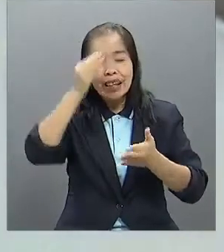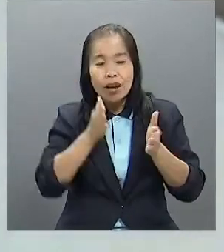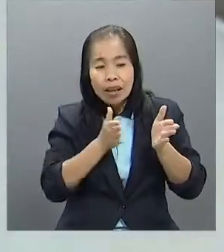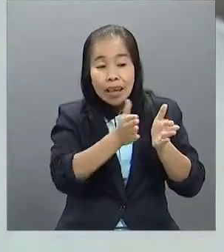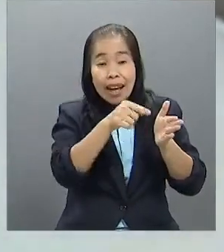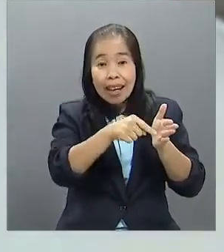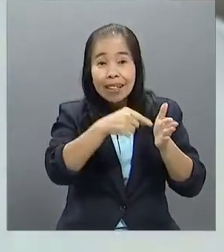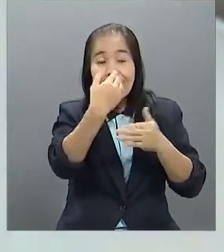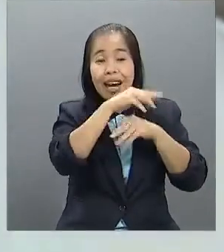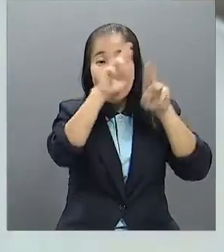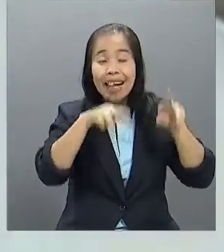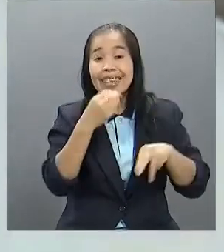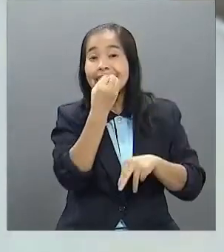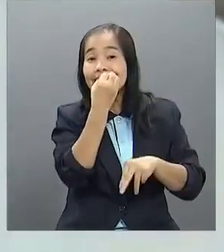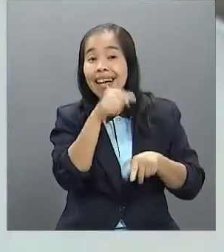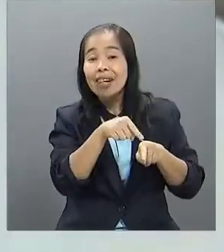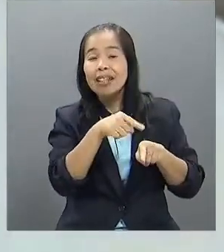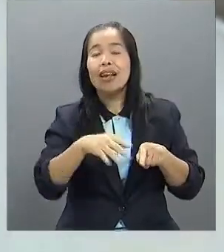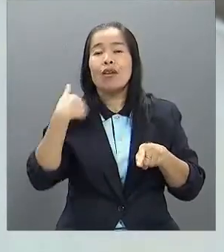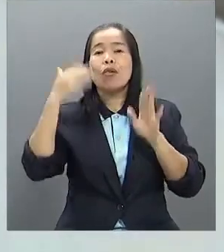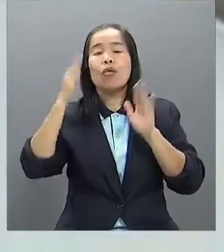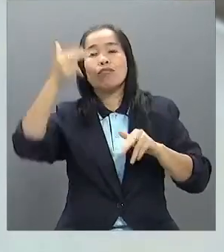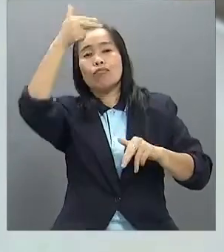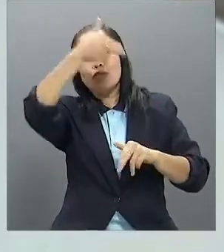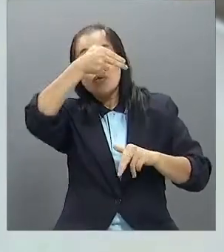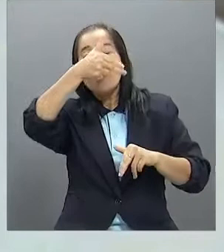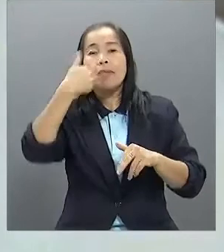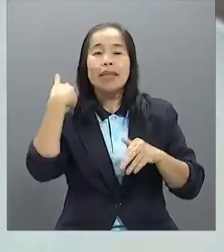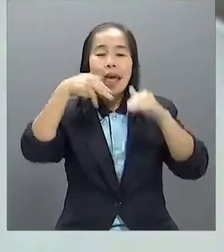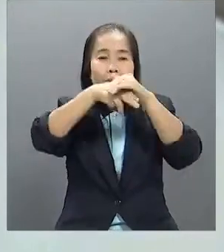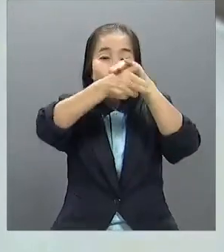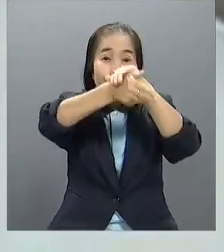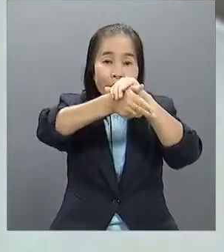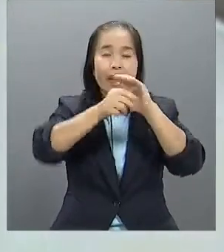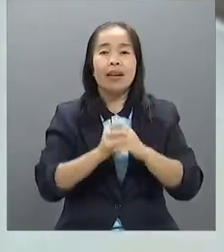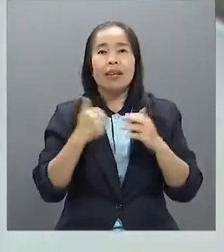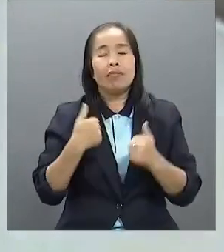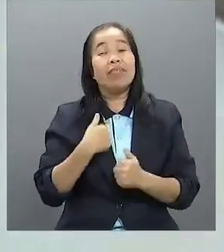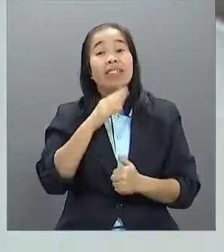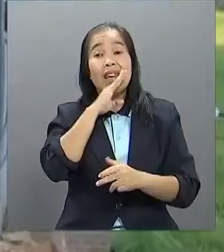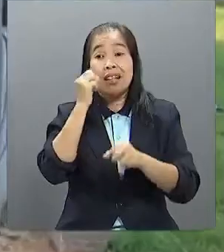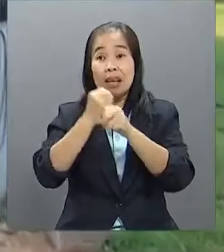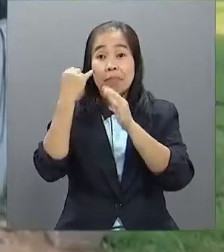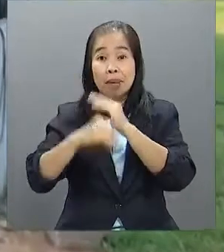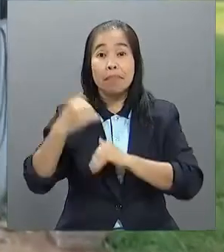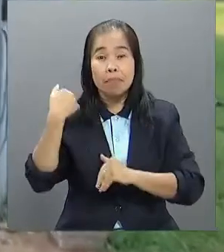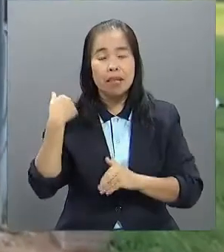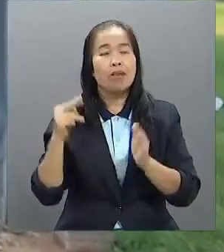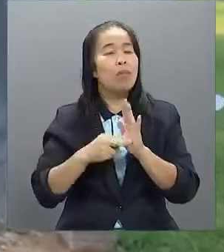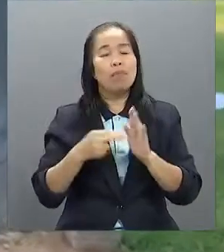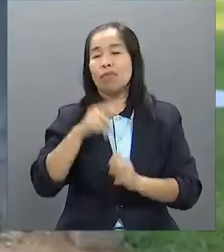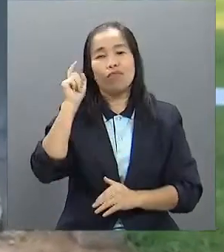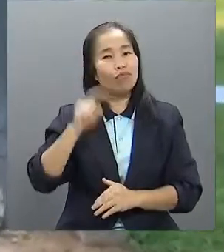งานเขตพื้นที่การศึกษาตั้งกรรมการสืบสวนข้อเท็จจริงครับว่ารู้ว่าผิดนะครับถึงขั้นเพิ่งผ่อนไปอนุญาตนะครับอ่ะ